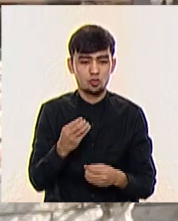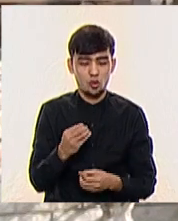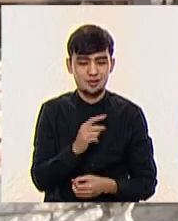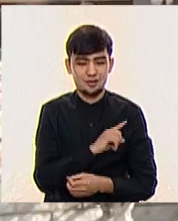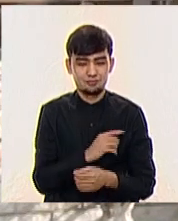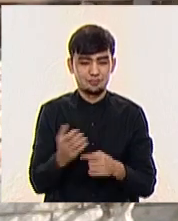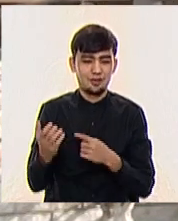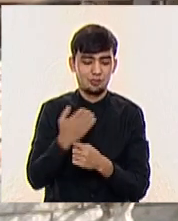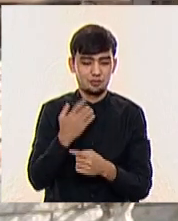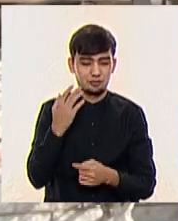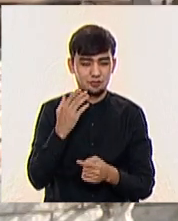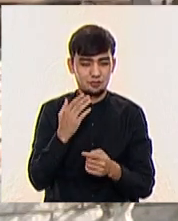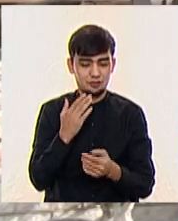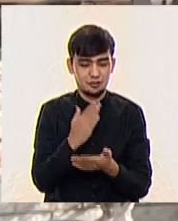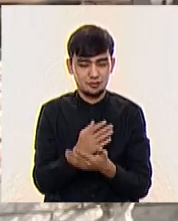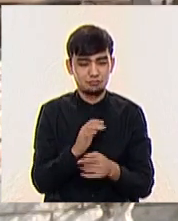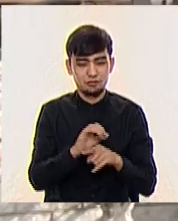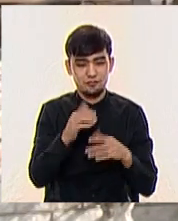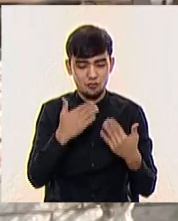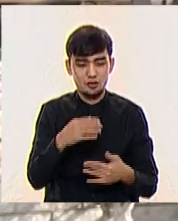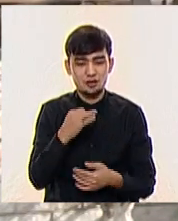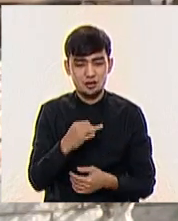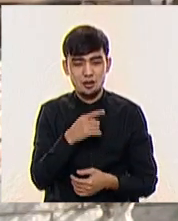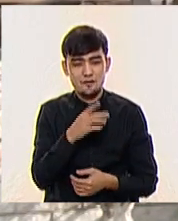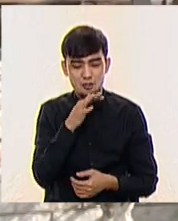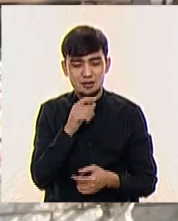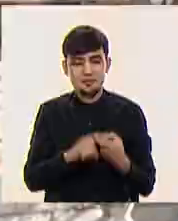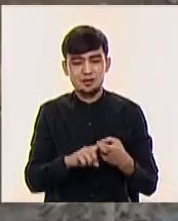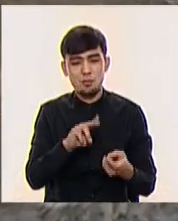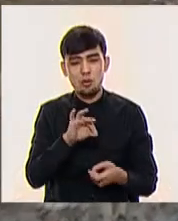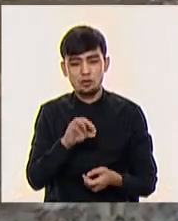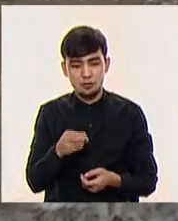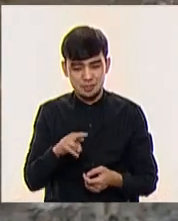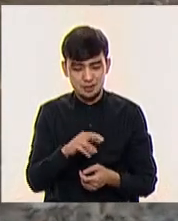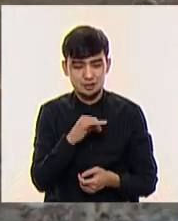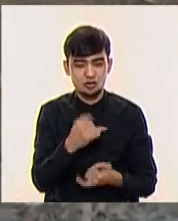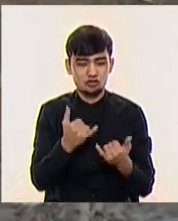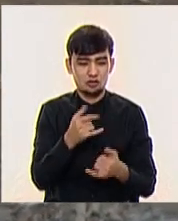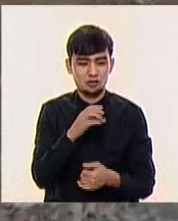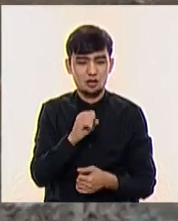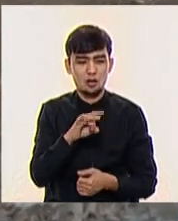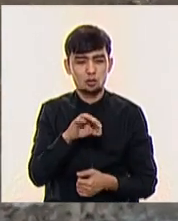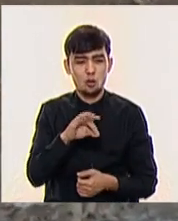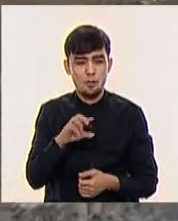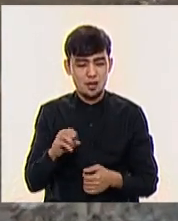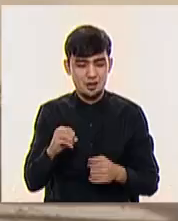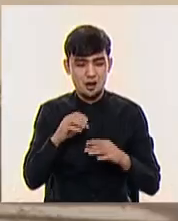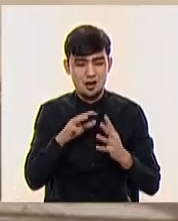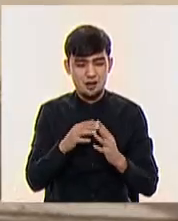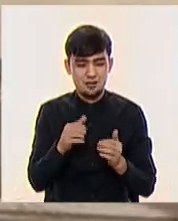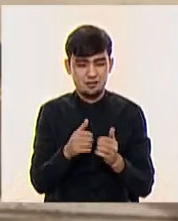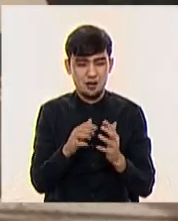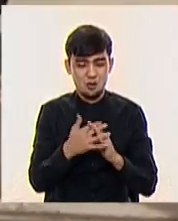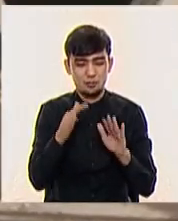күштер жұмылдырылған. Ол мынау қазіргі пандемияға байланысты. Яғни қазір Сортөбе ауылында облыстық полиция